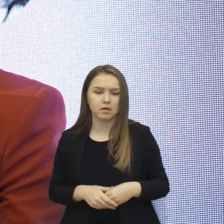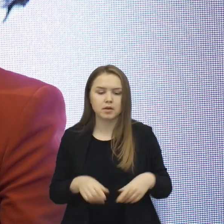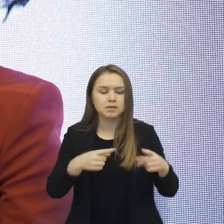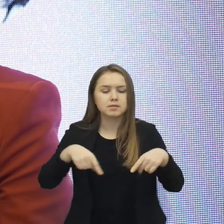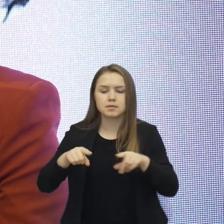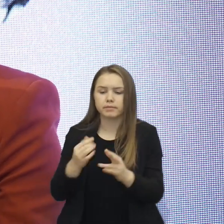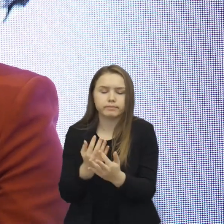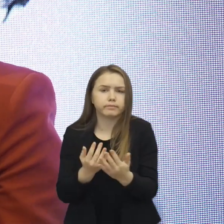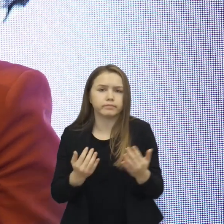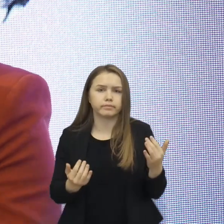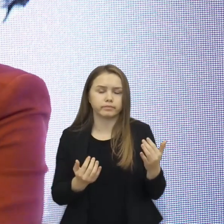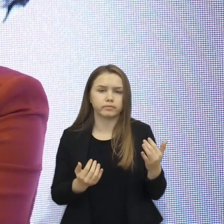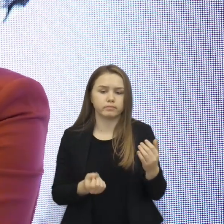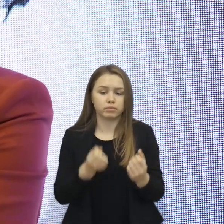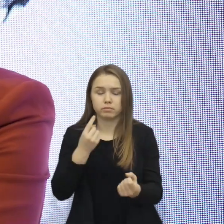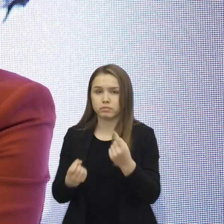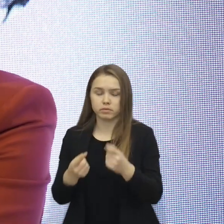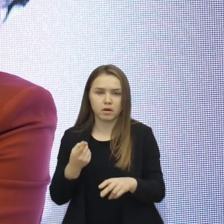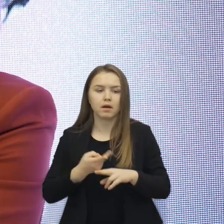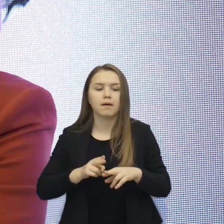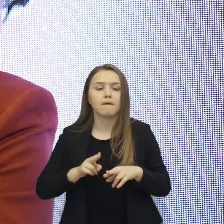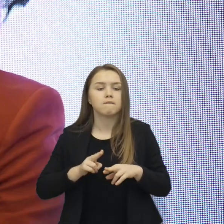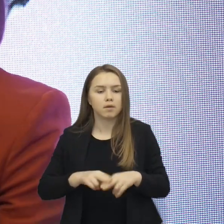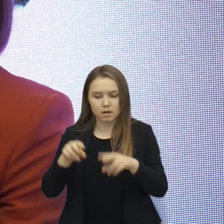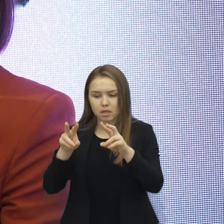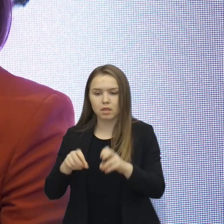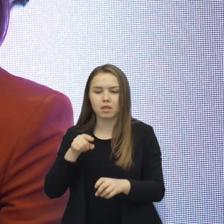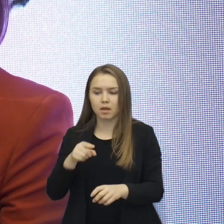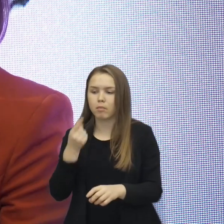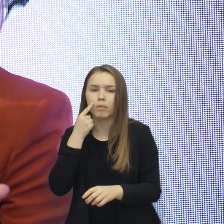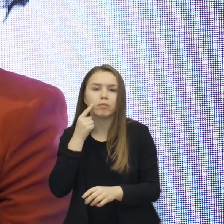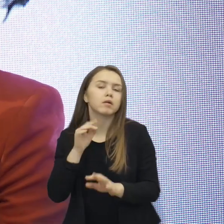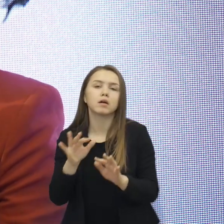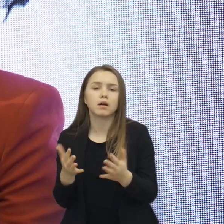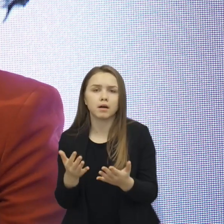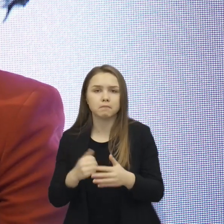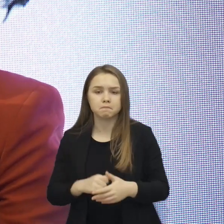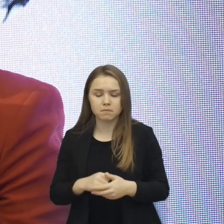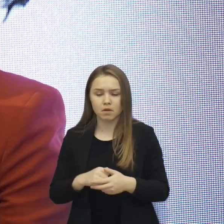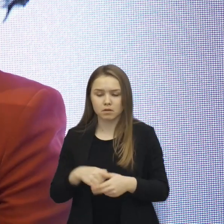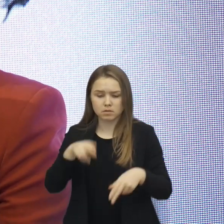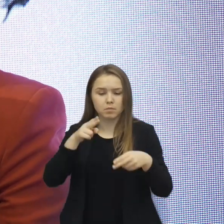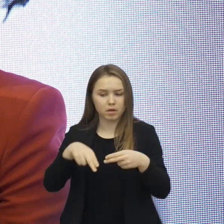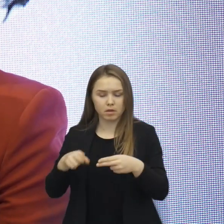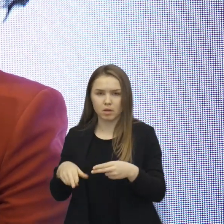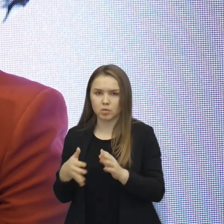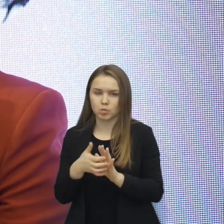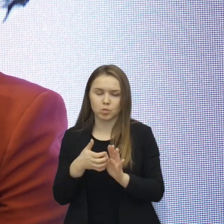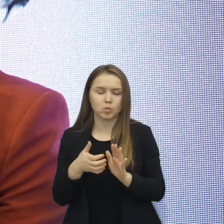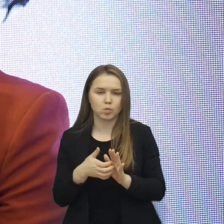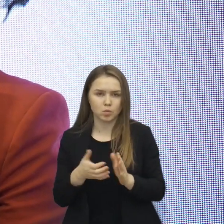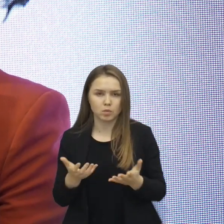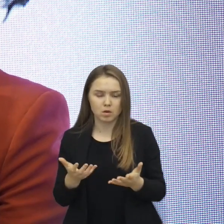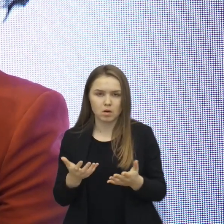susiduria. Tai ta apžvalga ir parodė turbūt, kad kad trūksta sprendimų, trūksta